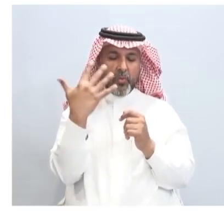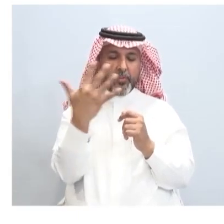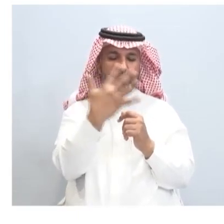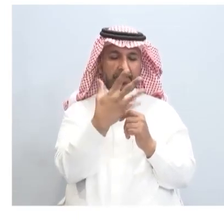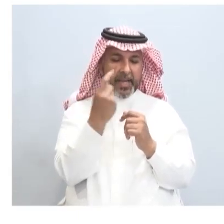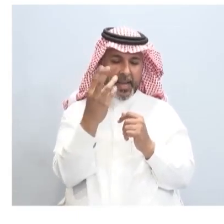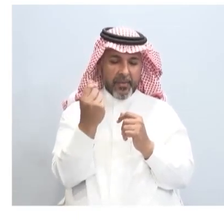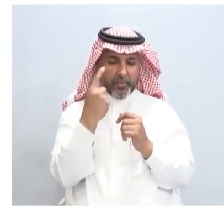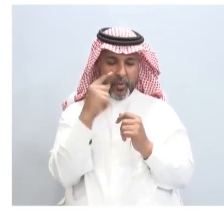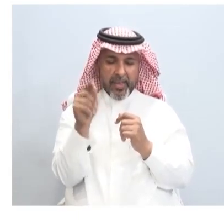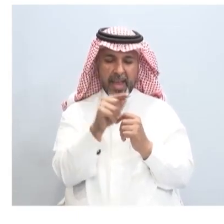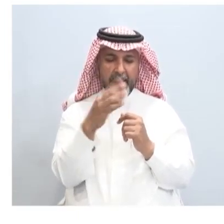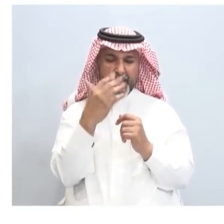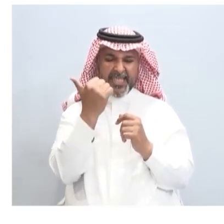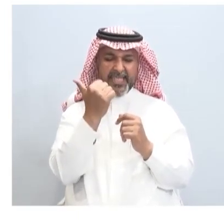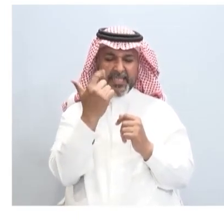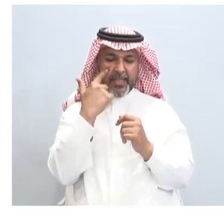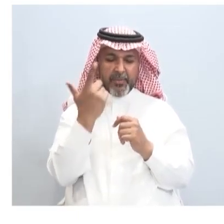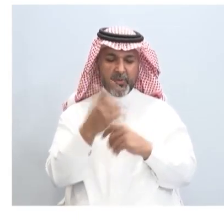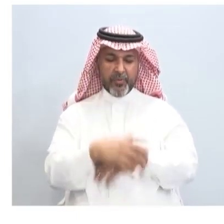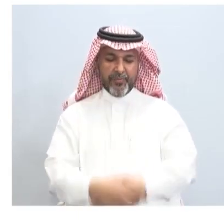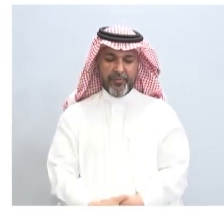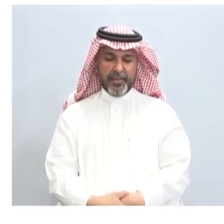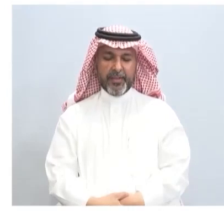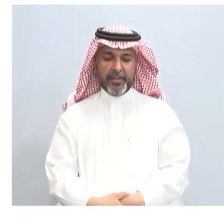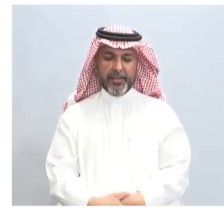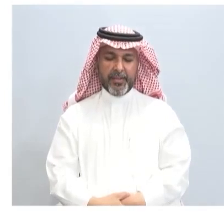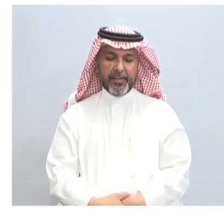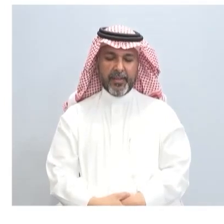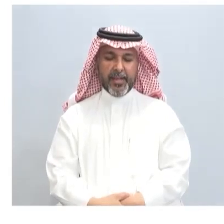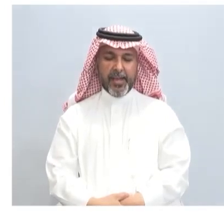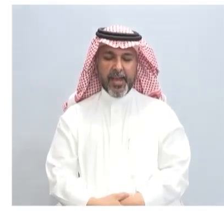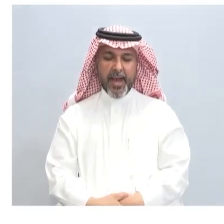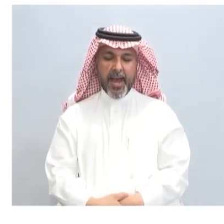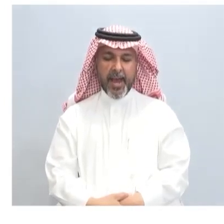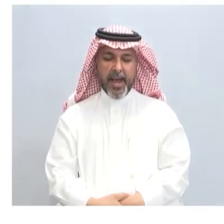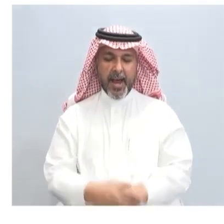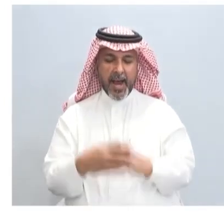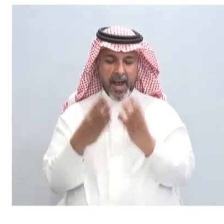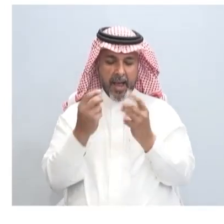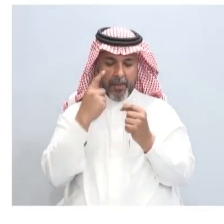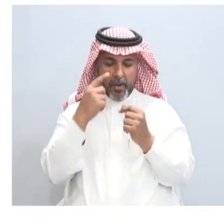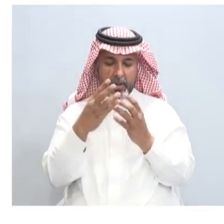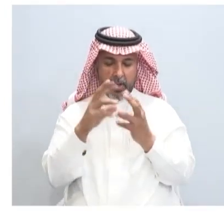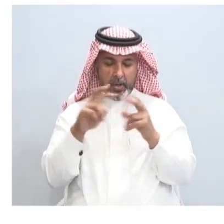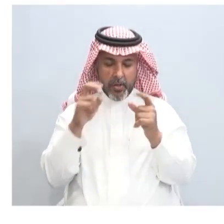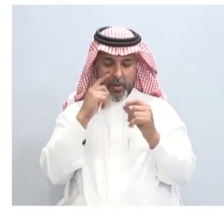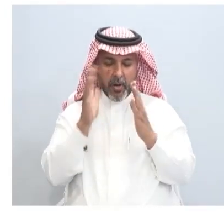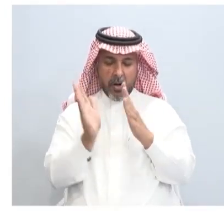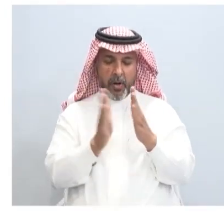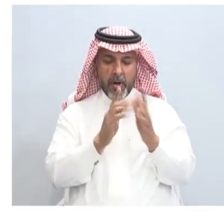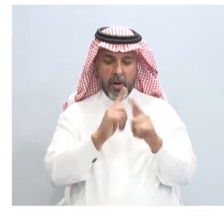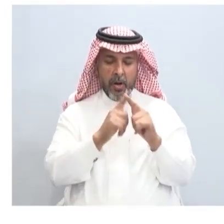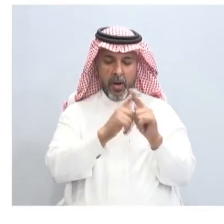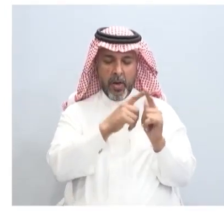وعدد الاعداد هنا عندي 6 طبعا فبالتالي نفس الطريقه راح احسب اول شي عناصر فضاء